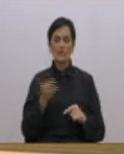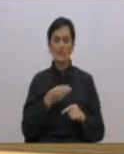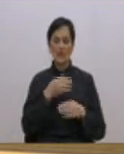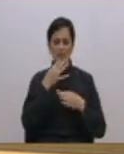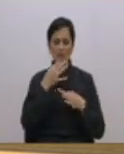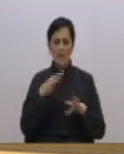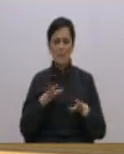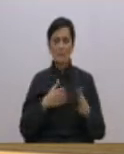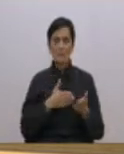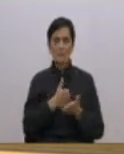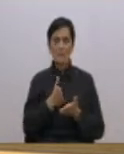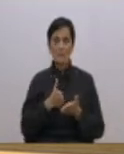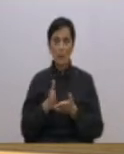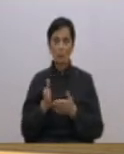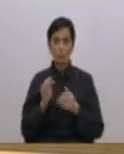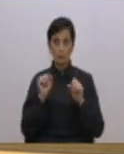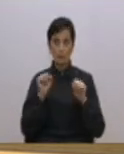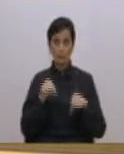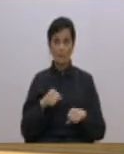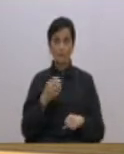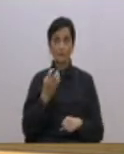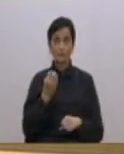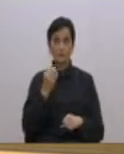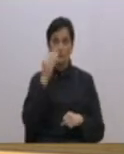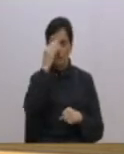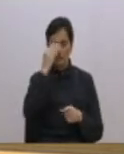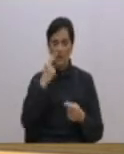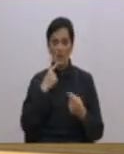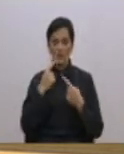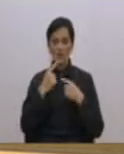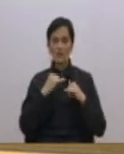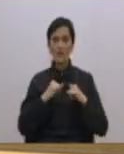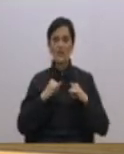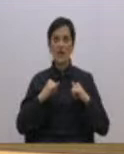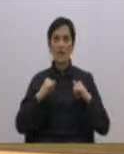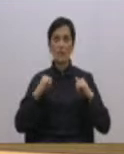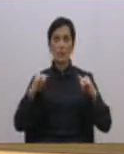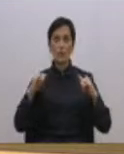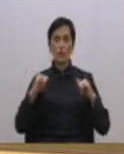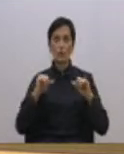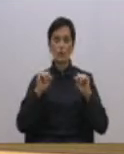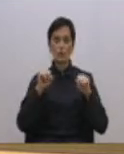ნებისმიერ მიმართულებით, რომელზეც შეიძლება კიდევ ვიმსჯელოთ და გავაფართოვოთ გარკვეული